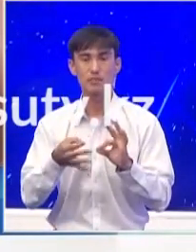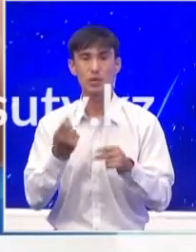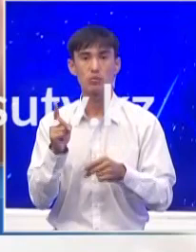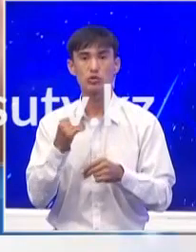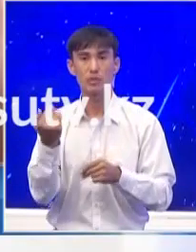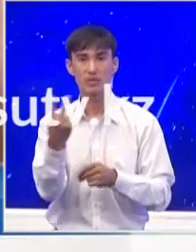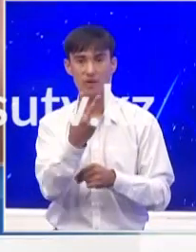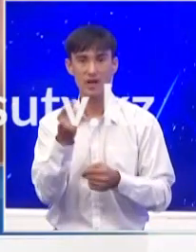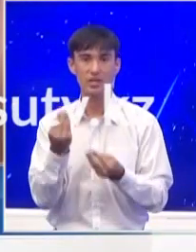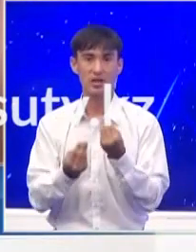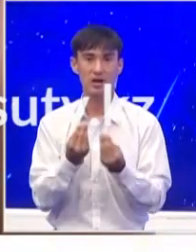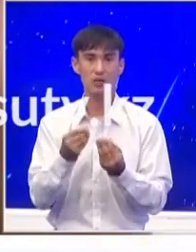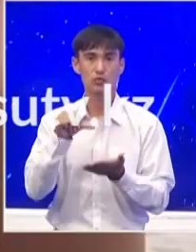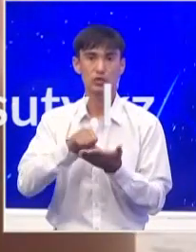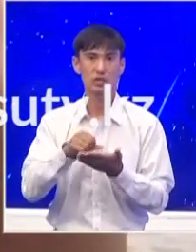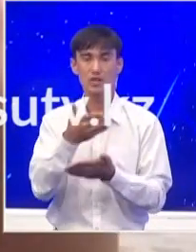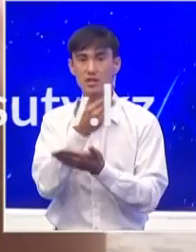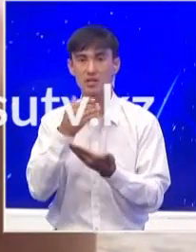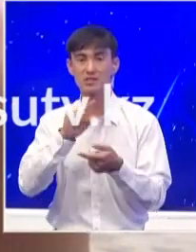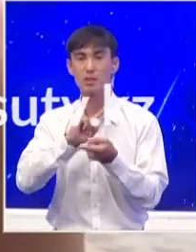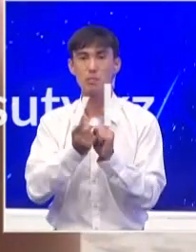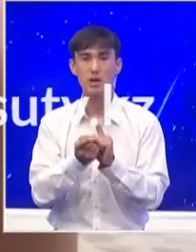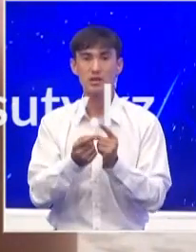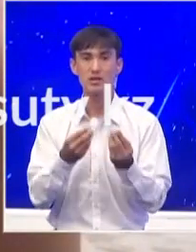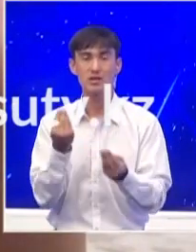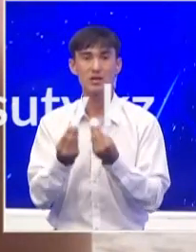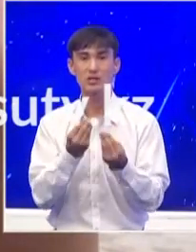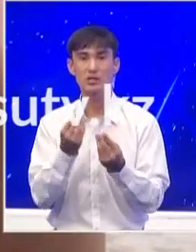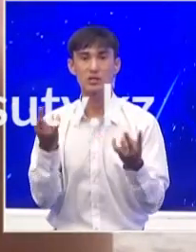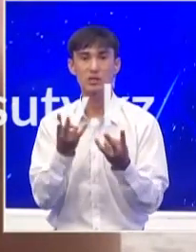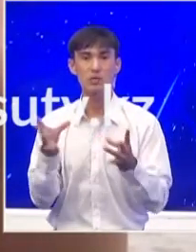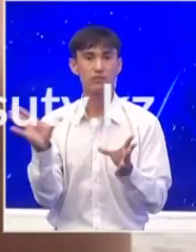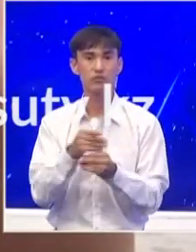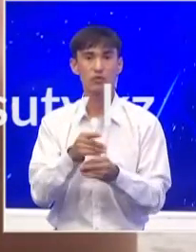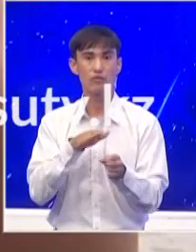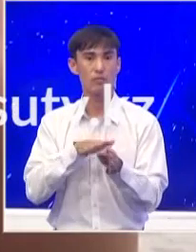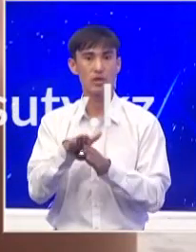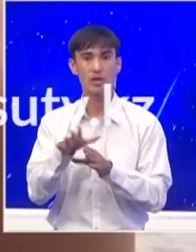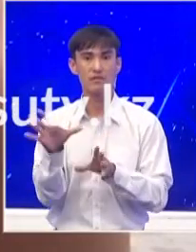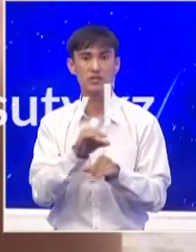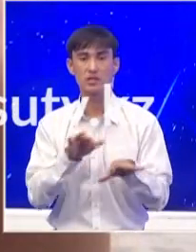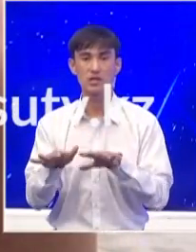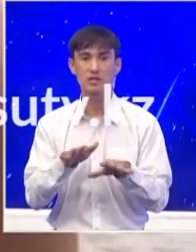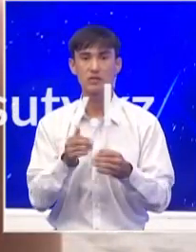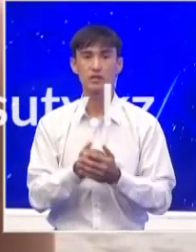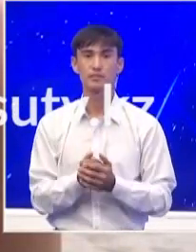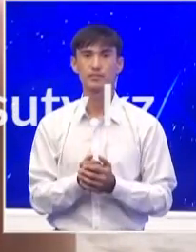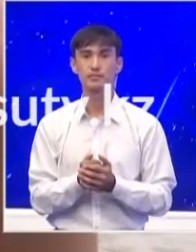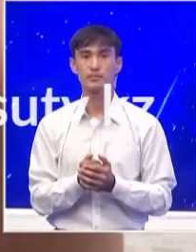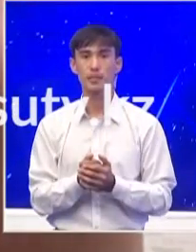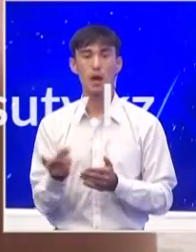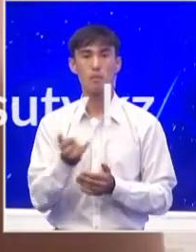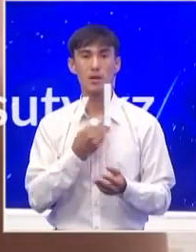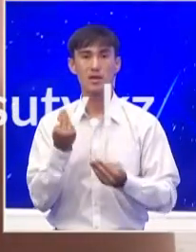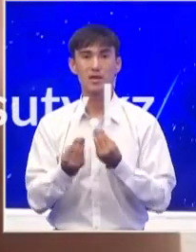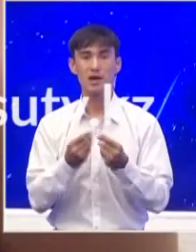что там только 2 игрока нет замены игроки должны быть универсальными уметь выполнять абсолютно все действия мы